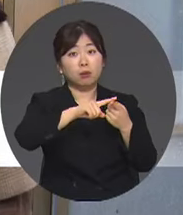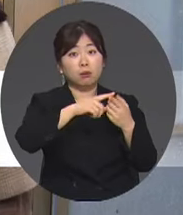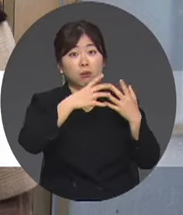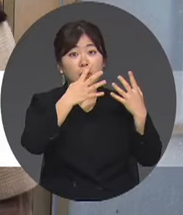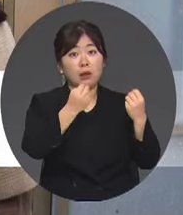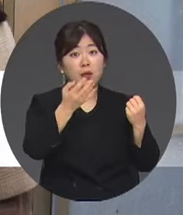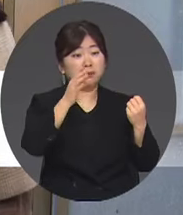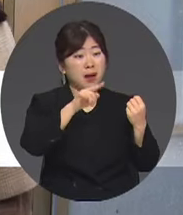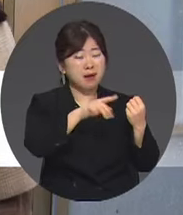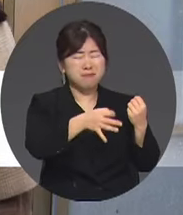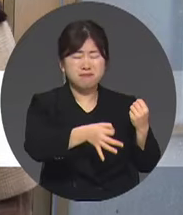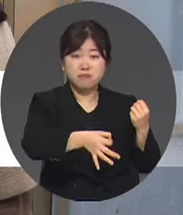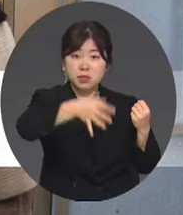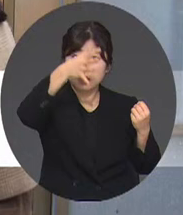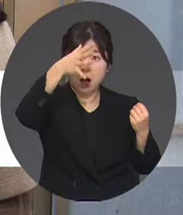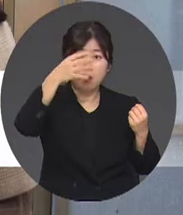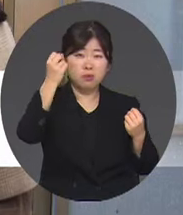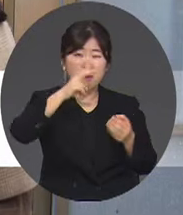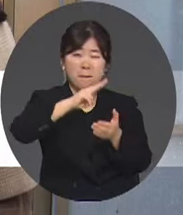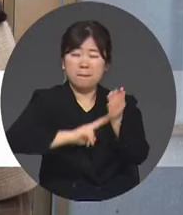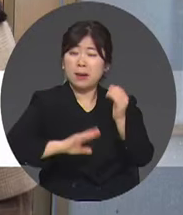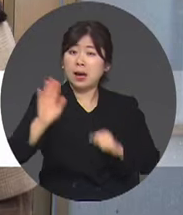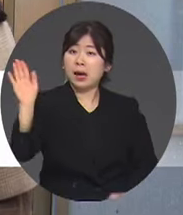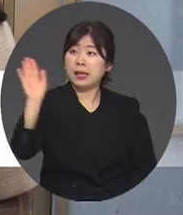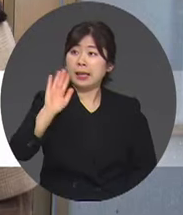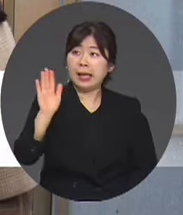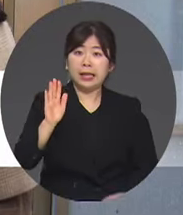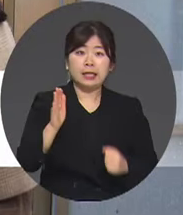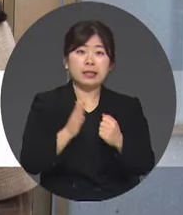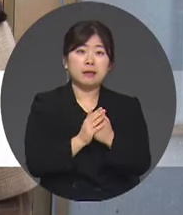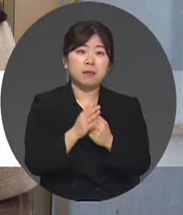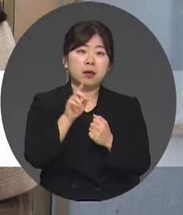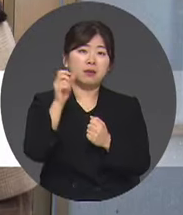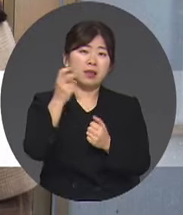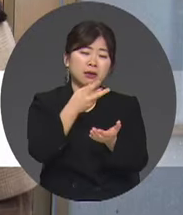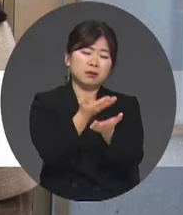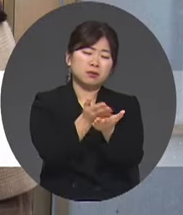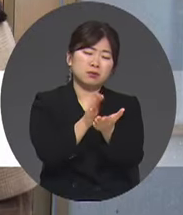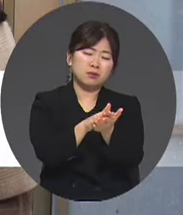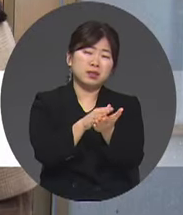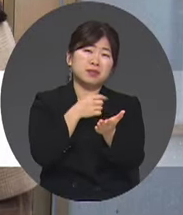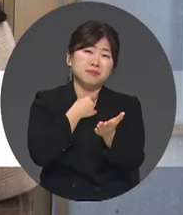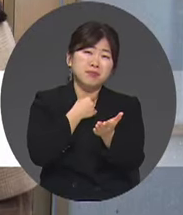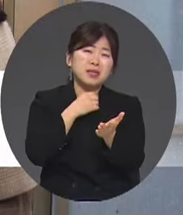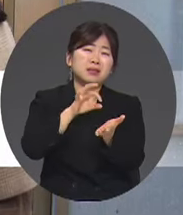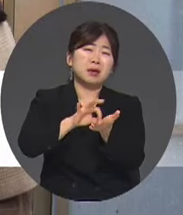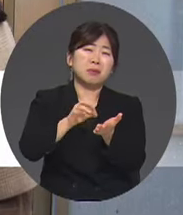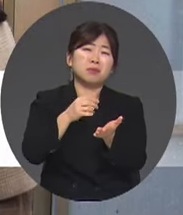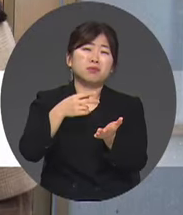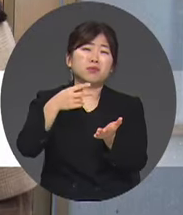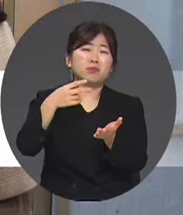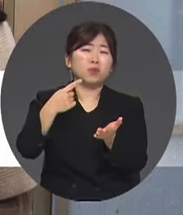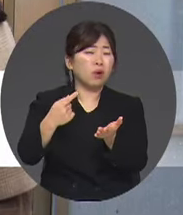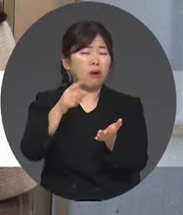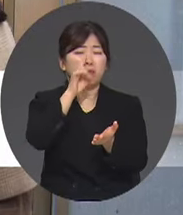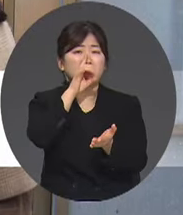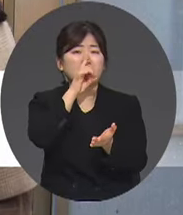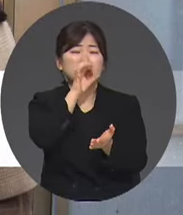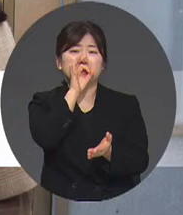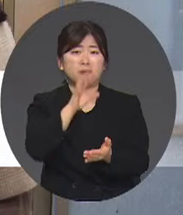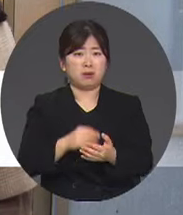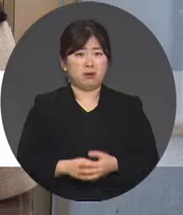높거나 집주인이 매매 자체를 꺼리면서 재활용되는 경우는 극히 드문데요. 빈집을 사서